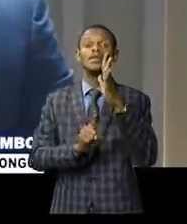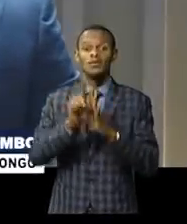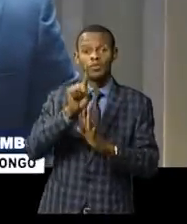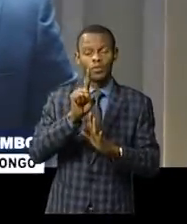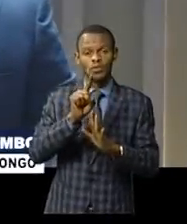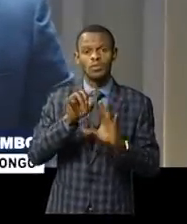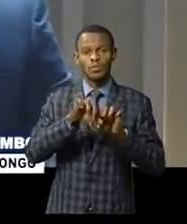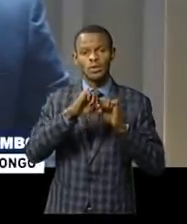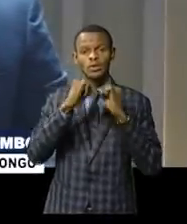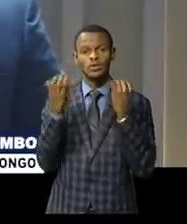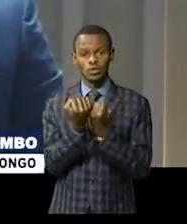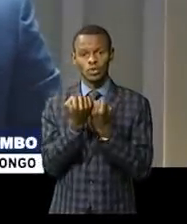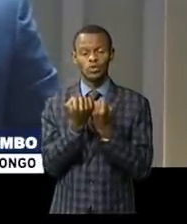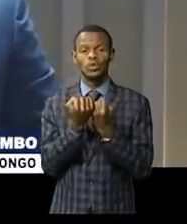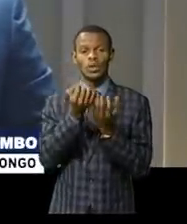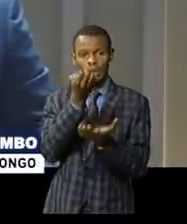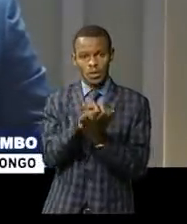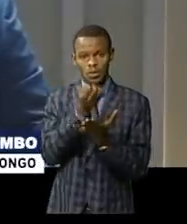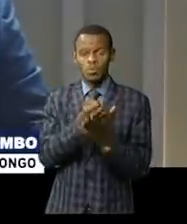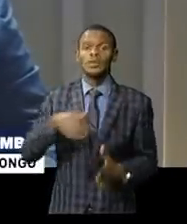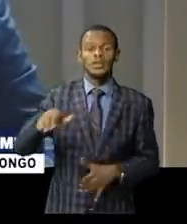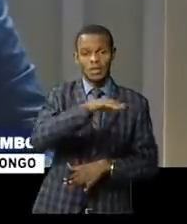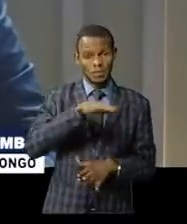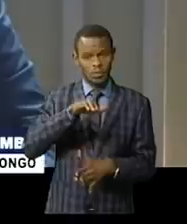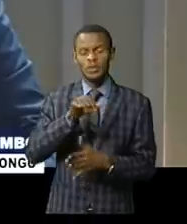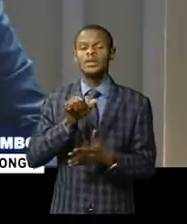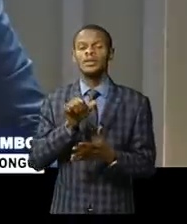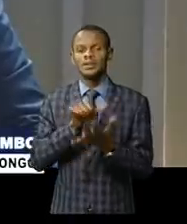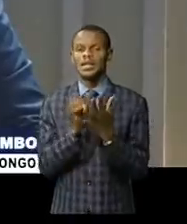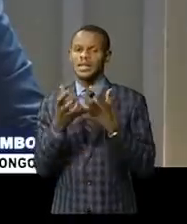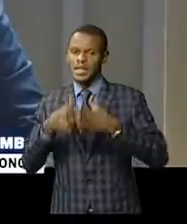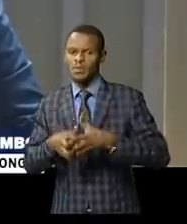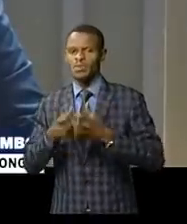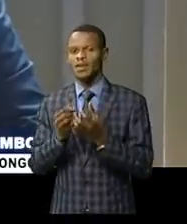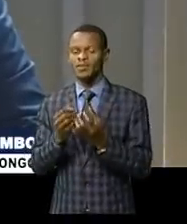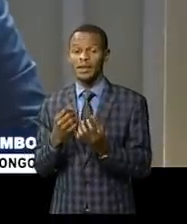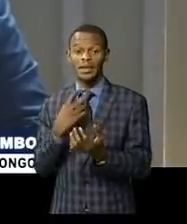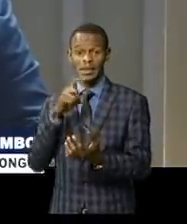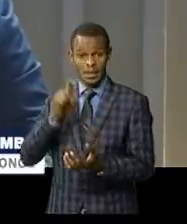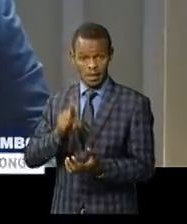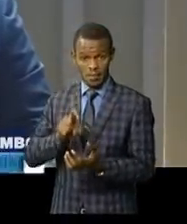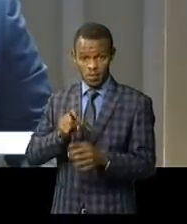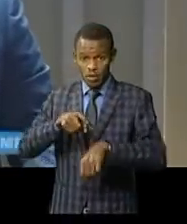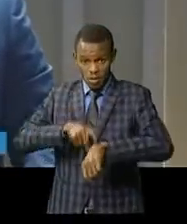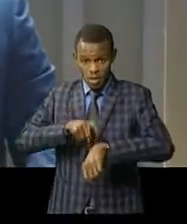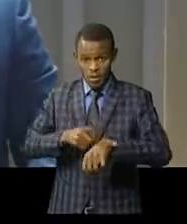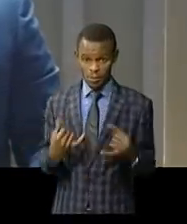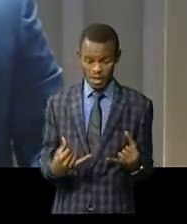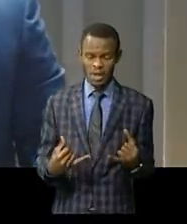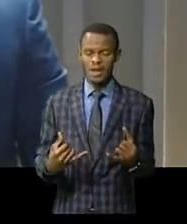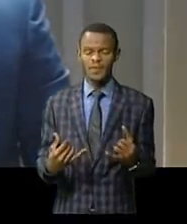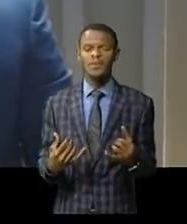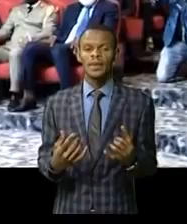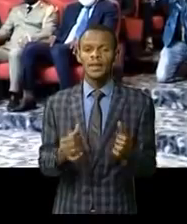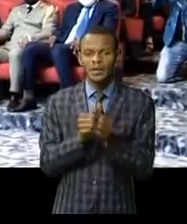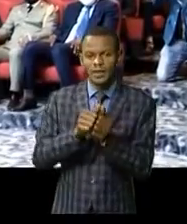du pays et répondant aux enjeux de l'heure ainsi qu'à la vocation légitime de la République démocratique